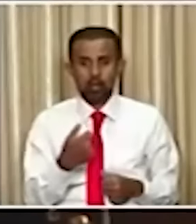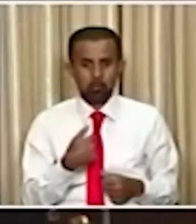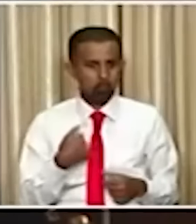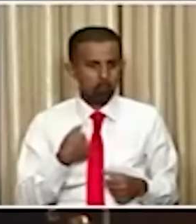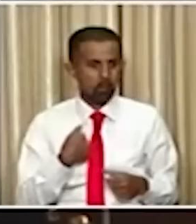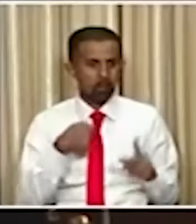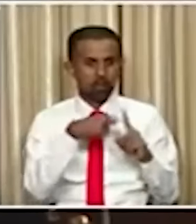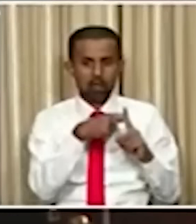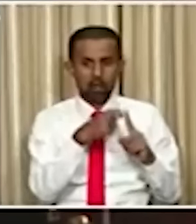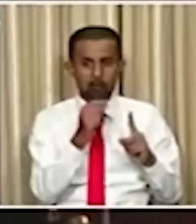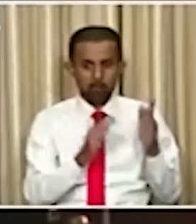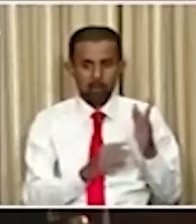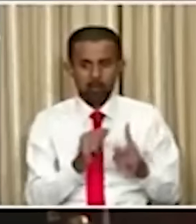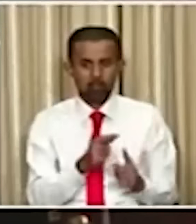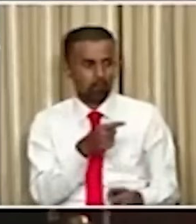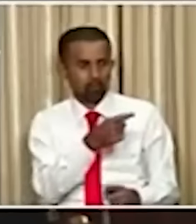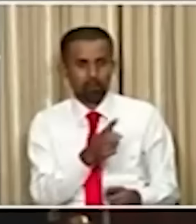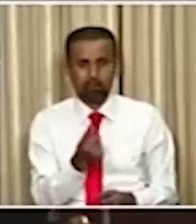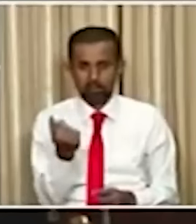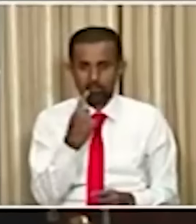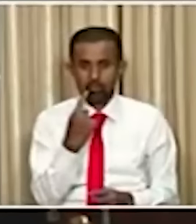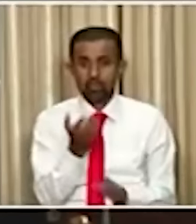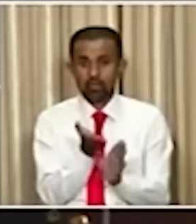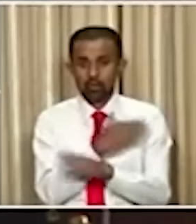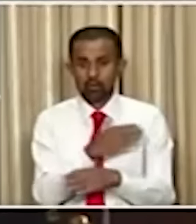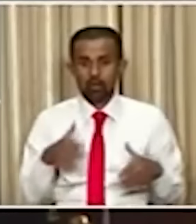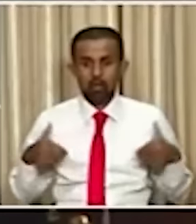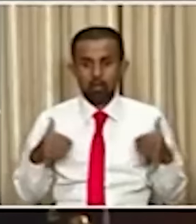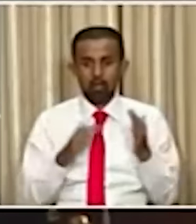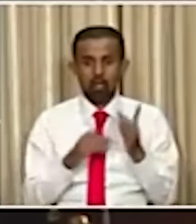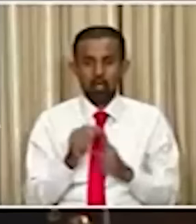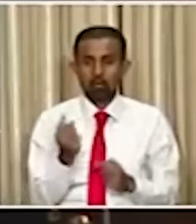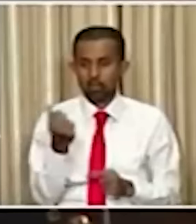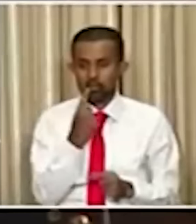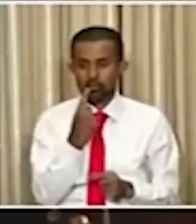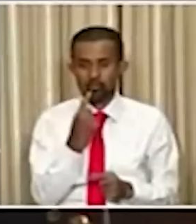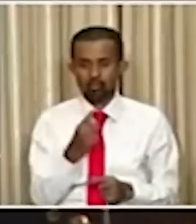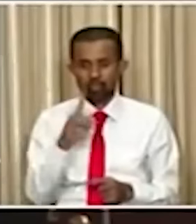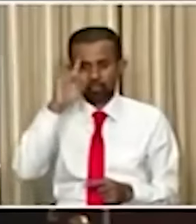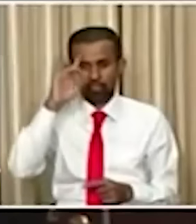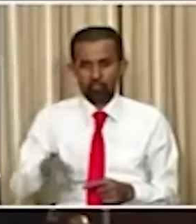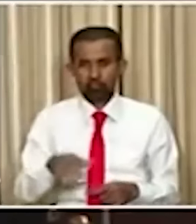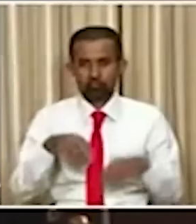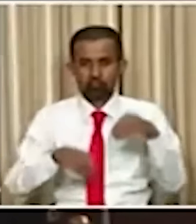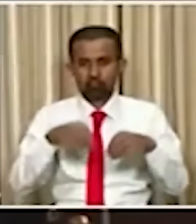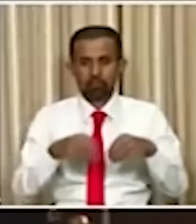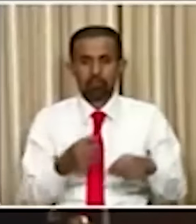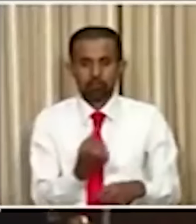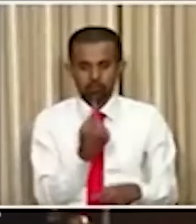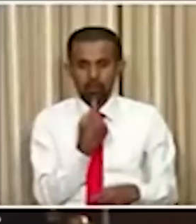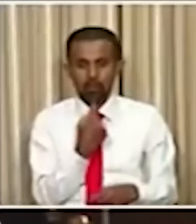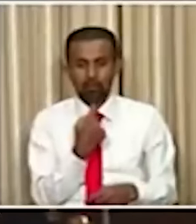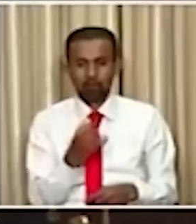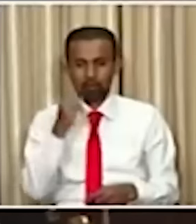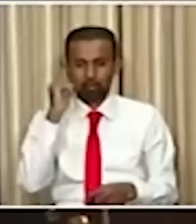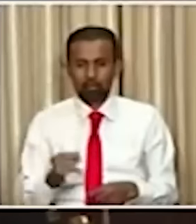Javadana Mantri Vareta Angila di Kerala Hidabu Saukya Mati Rekiwa Kalakani Desapalna Kerakira